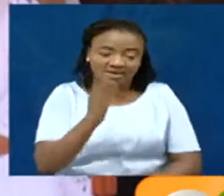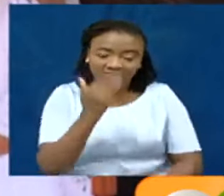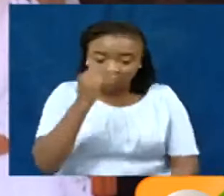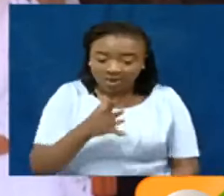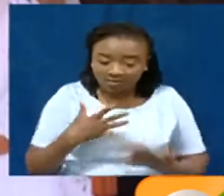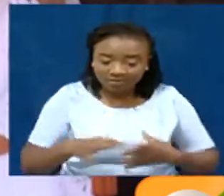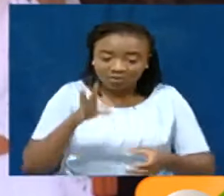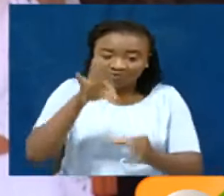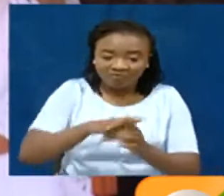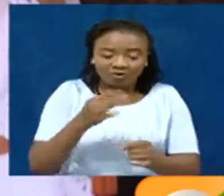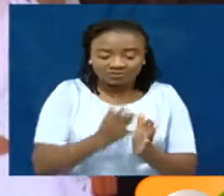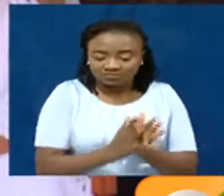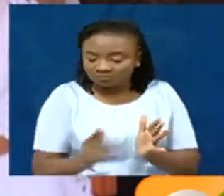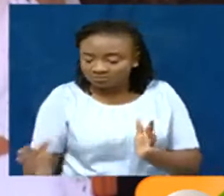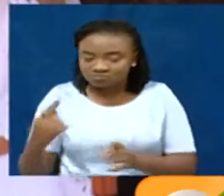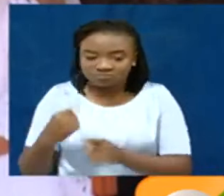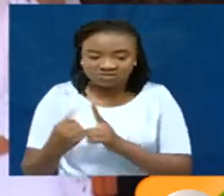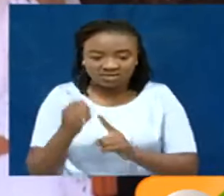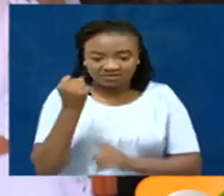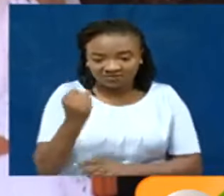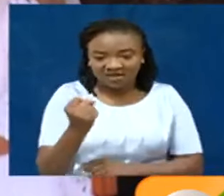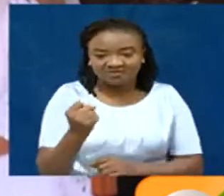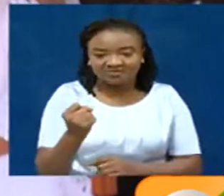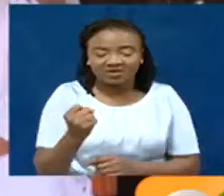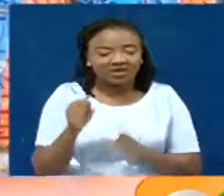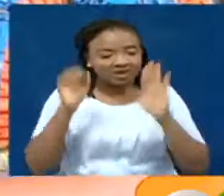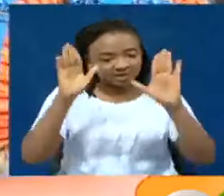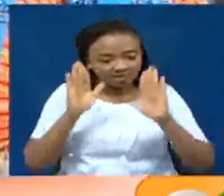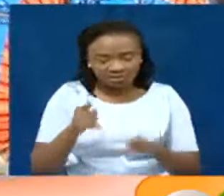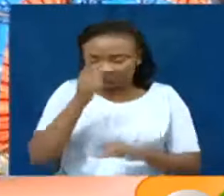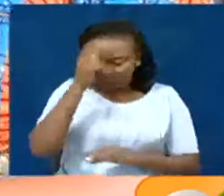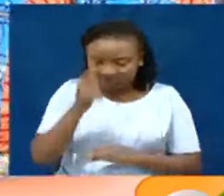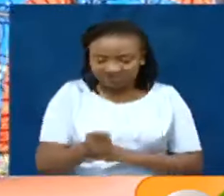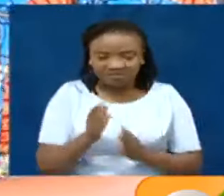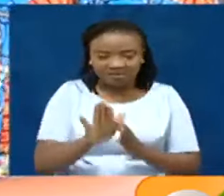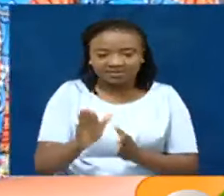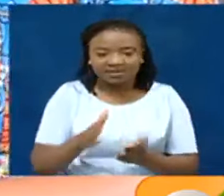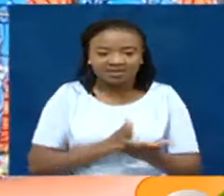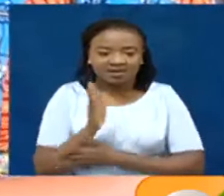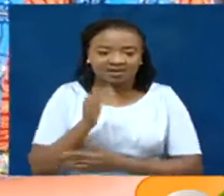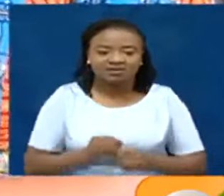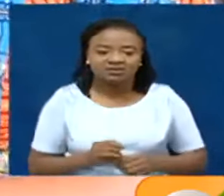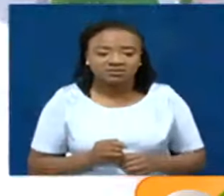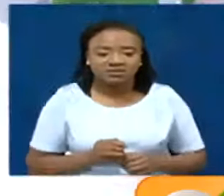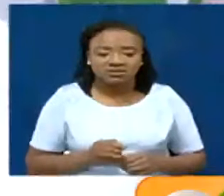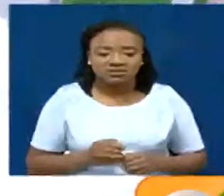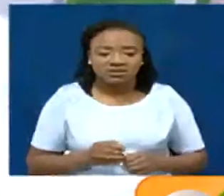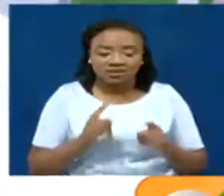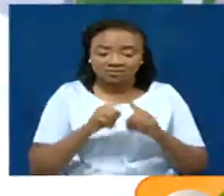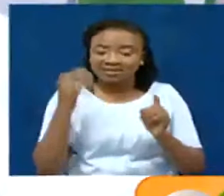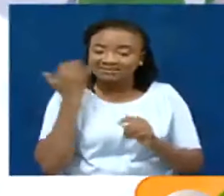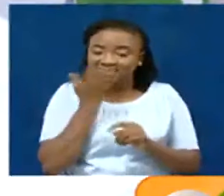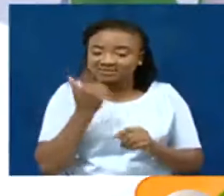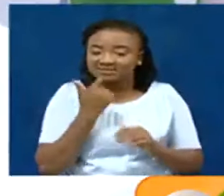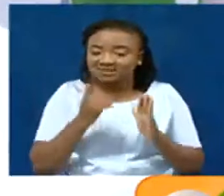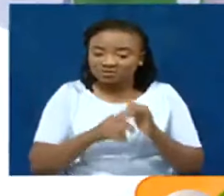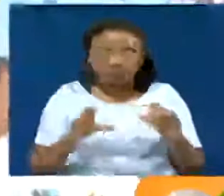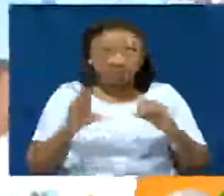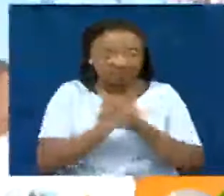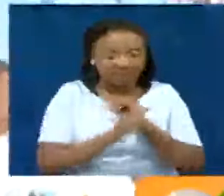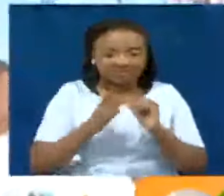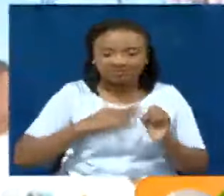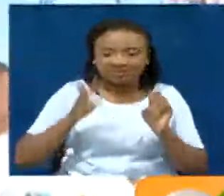miaka 5. Na ni mzuri kuheshimu uamuzi wa nini? Gachagua hata hivyo anataka taifa liwe na subra wakati mchakato